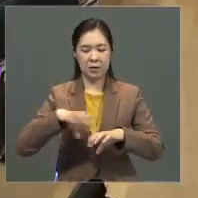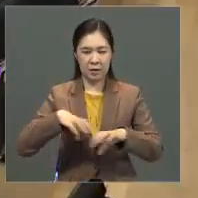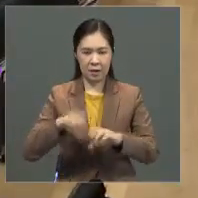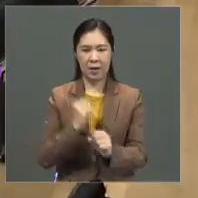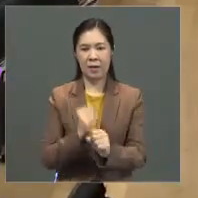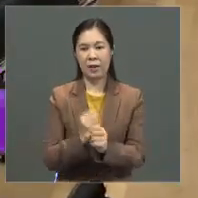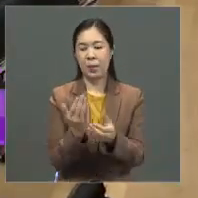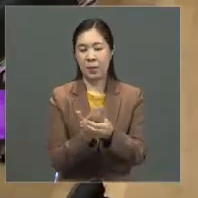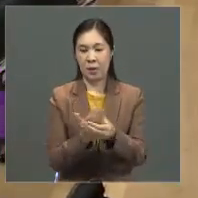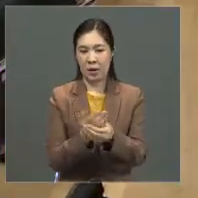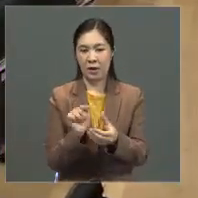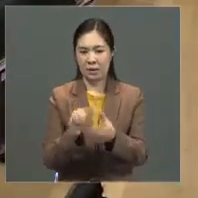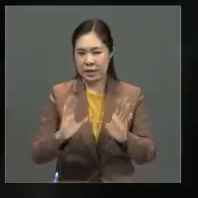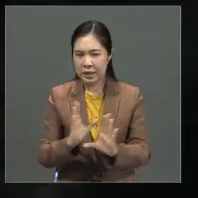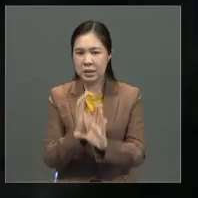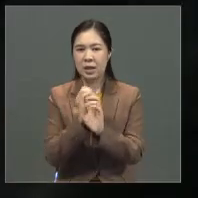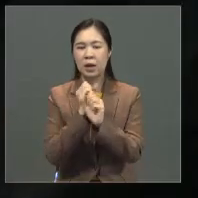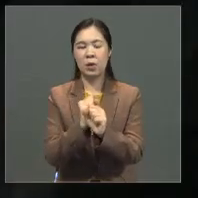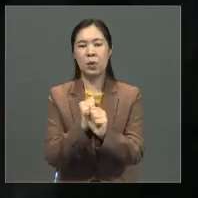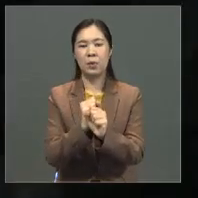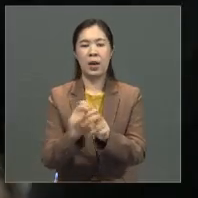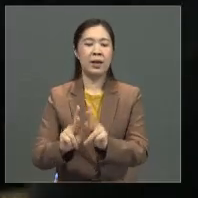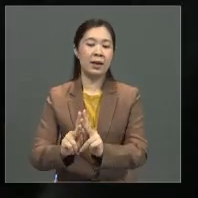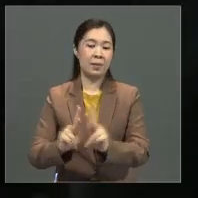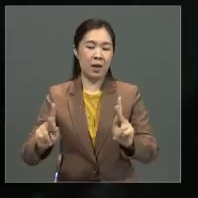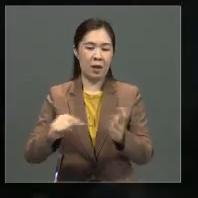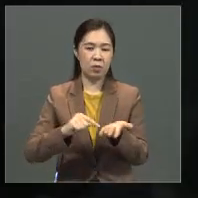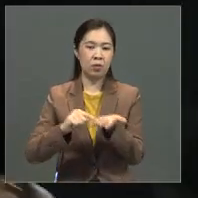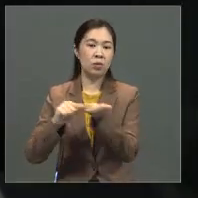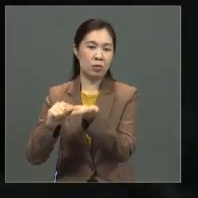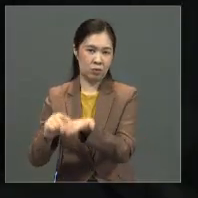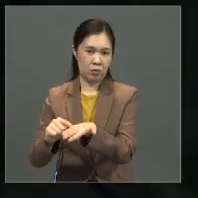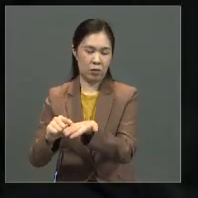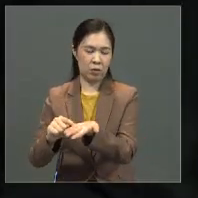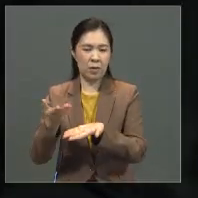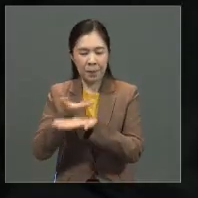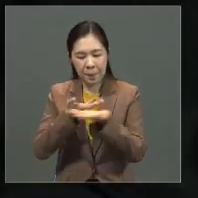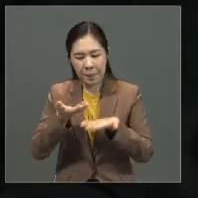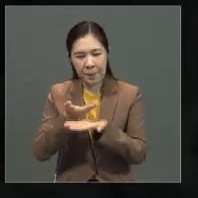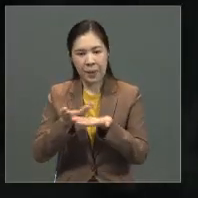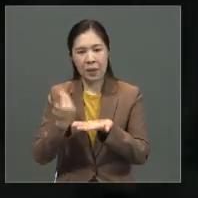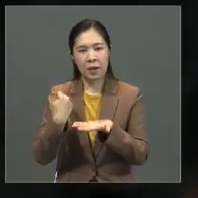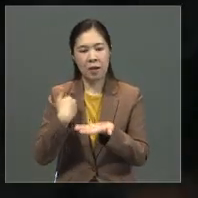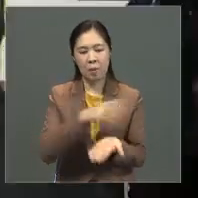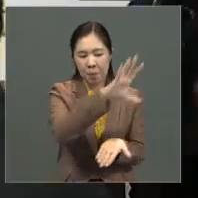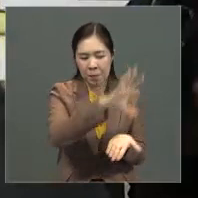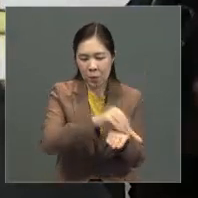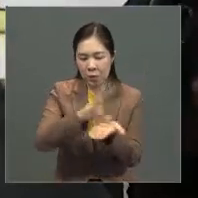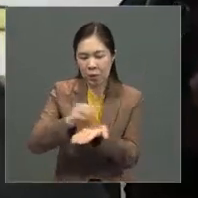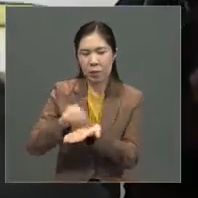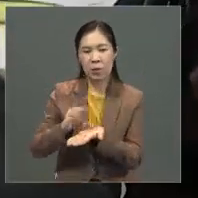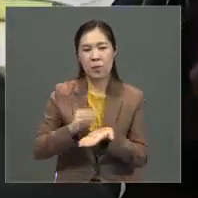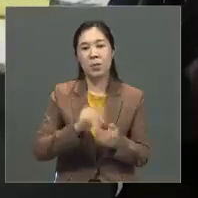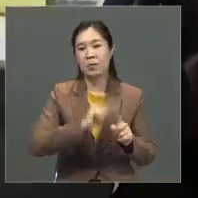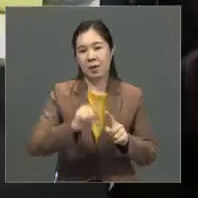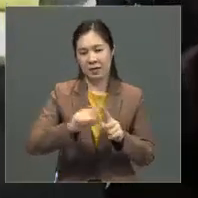งานสรุปขึ้นมาค่ะเพื่อให้กรรมธิการเนี่ยพิจารณาต่อโดยย้ำว่ามีการนำข้อเสนอจากทุกภาคส่วนมาประกอบการ